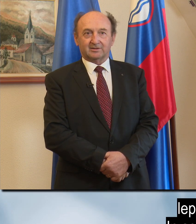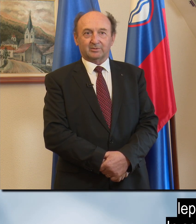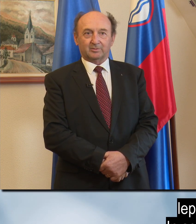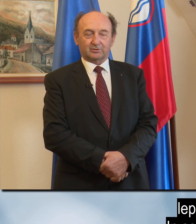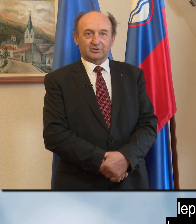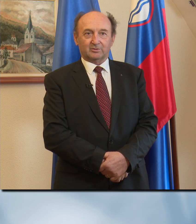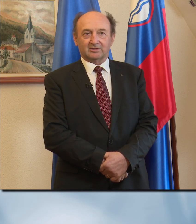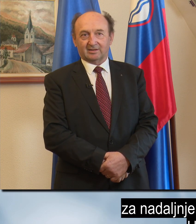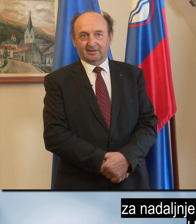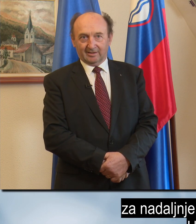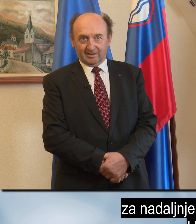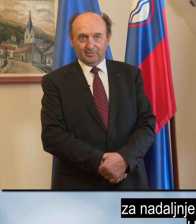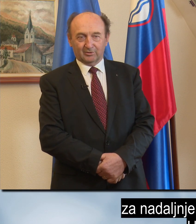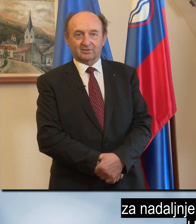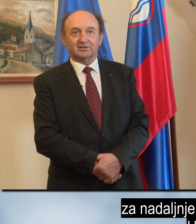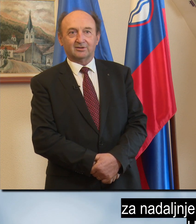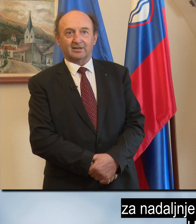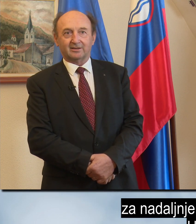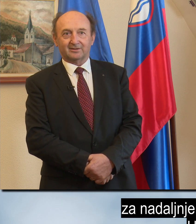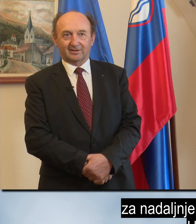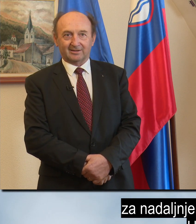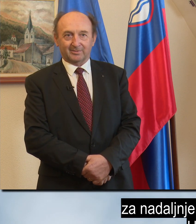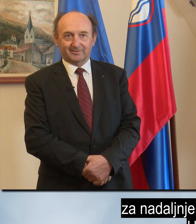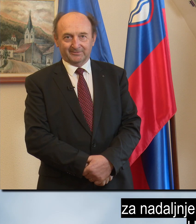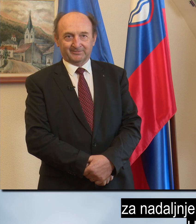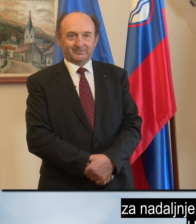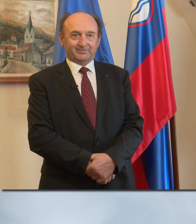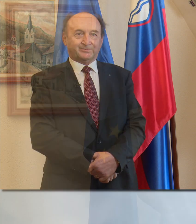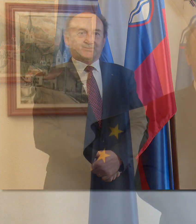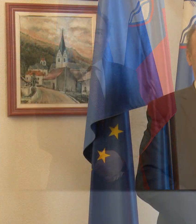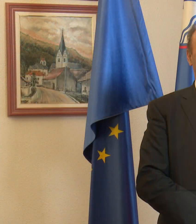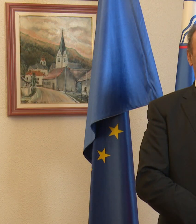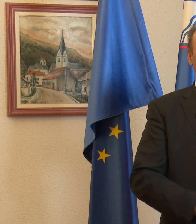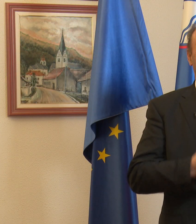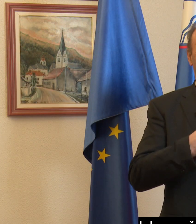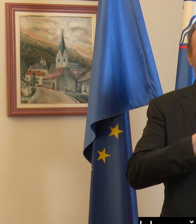In se priporočamo za nadaljnje plodno sodelovanje. Hvala lepa.